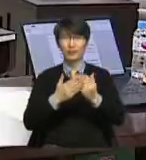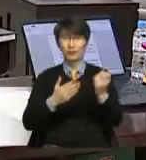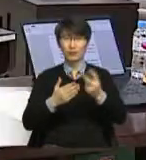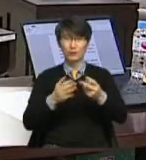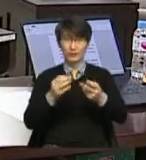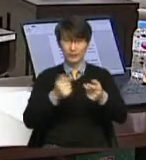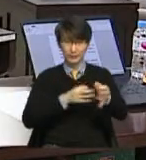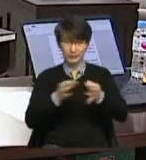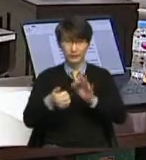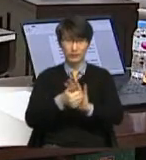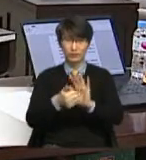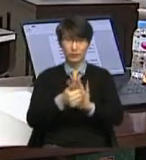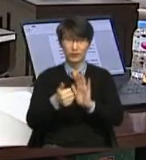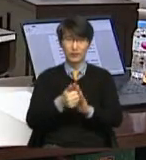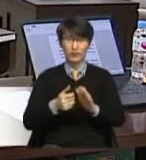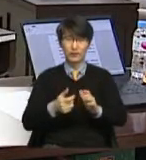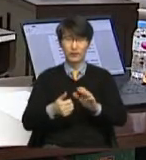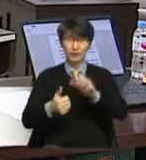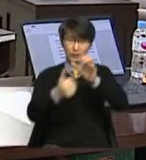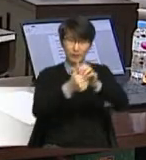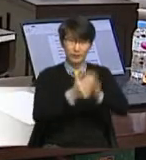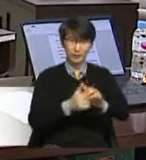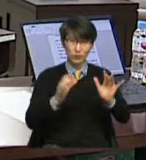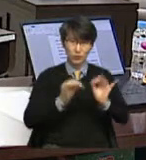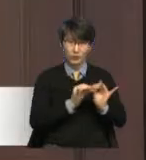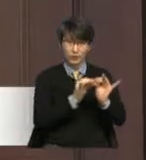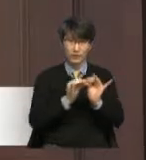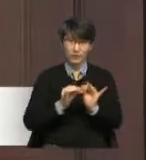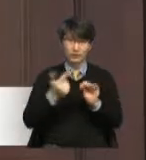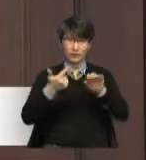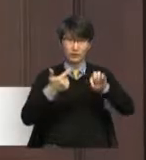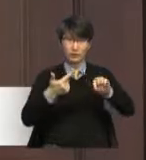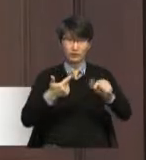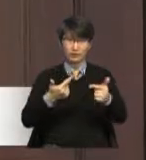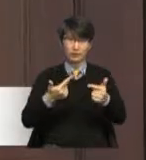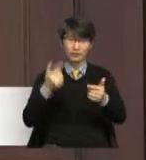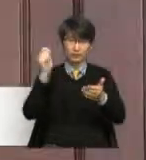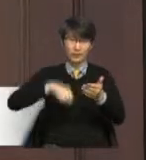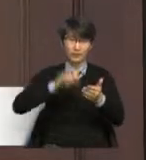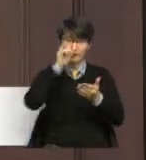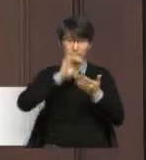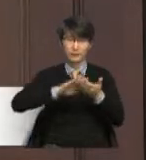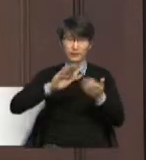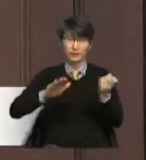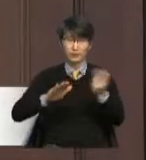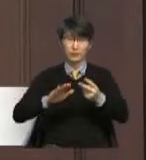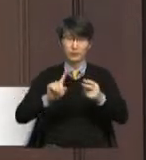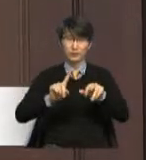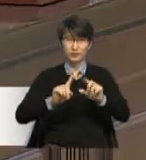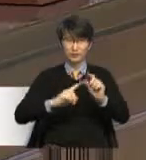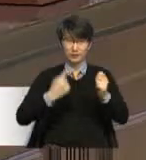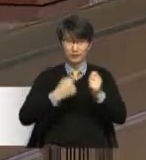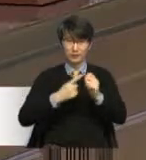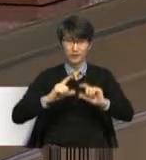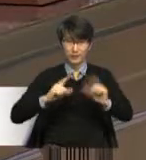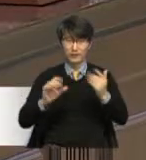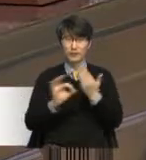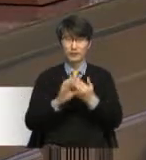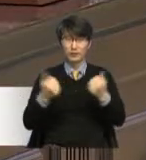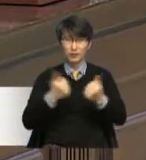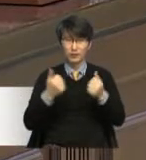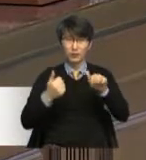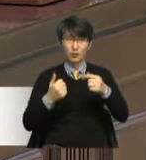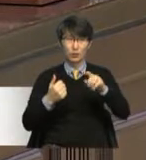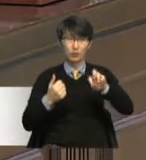소상공인지원센터 민간위탁 동의안 등 6건의 조례안을 심사합니다 한편 계획 첫날 임시회에서 는 고문 씩